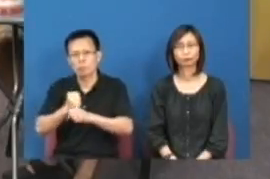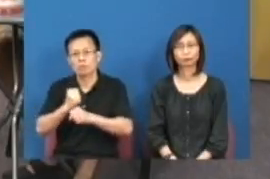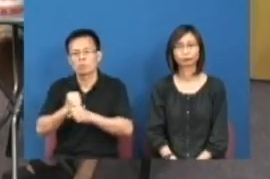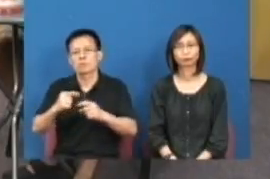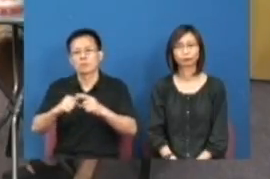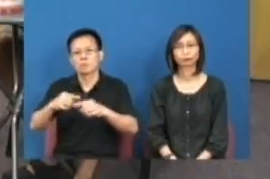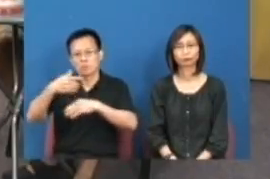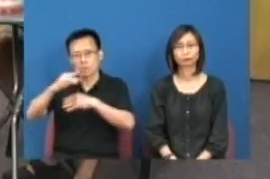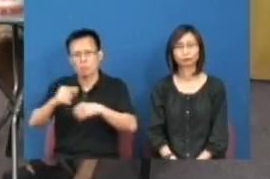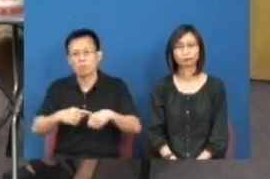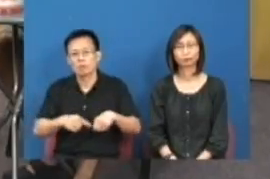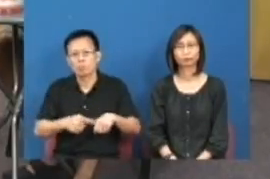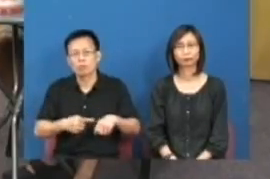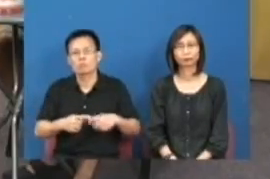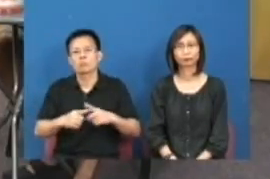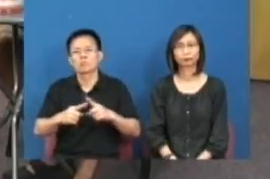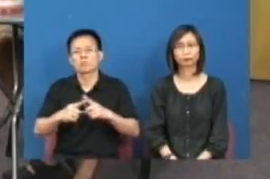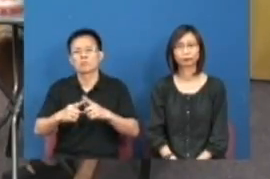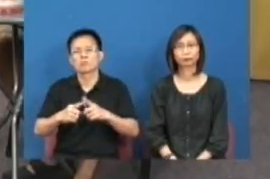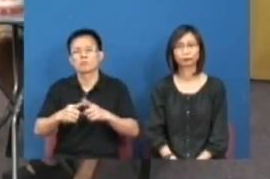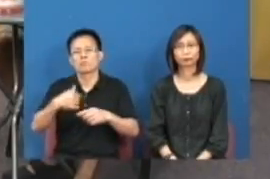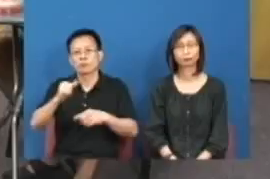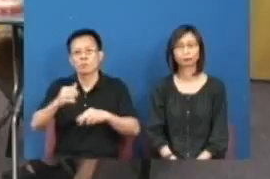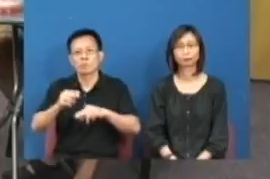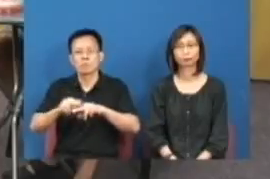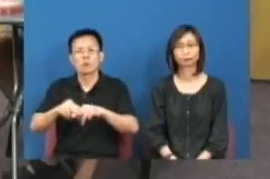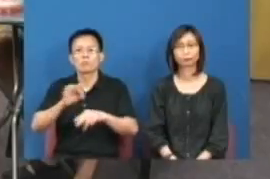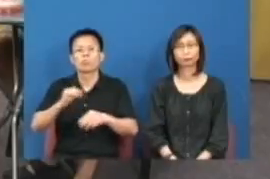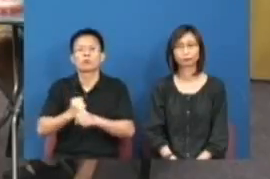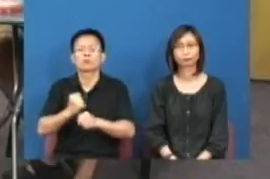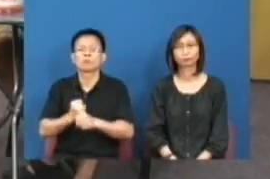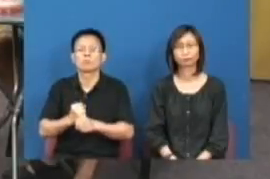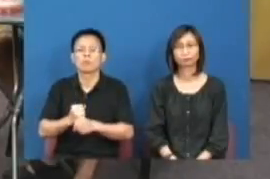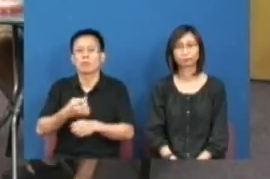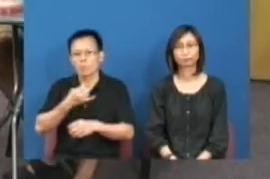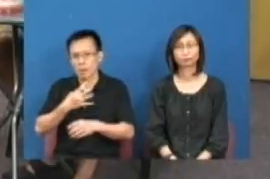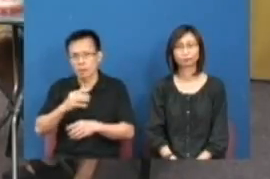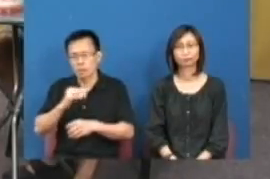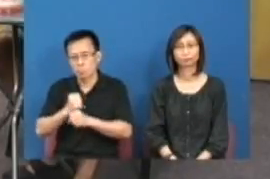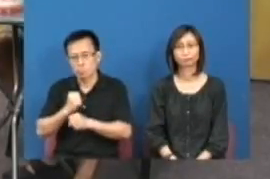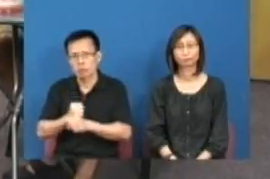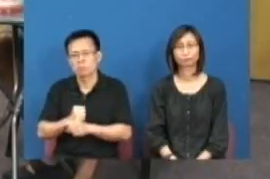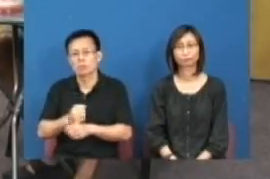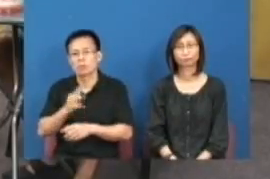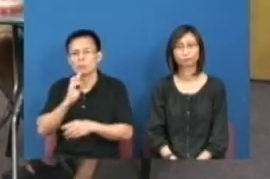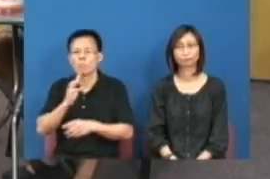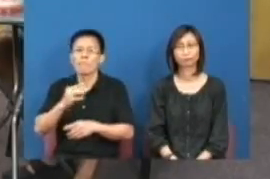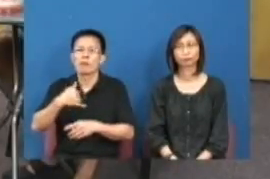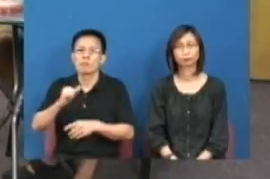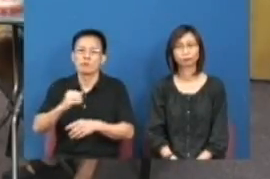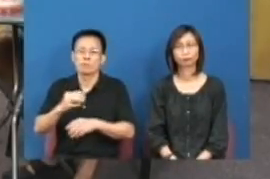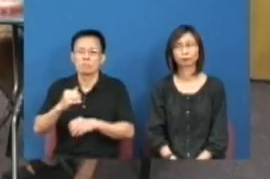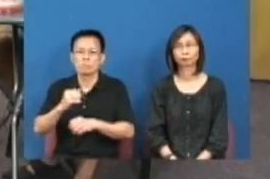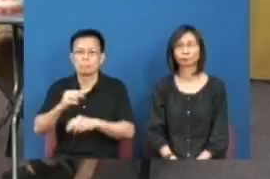嘅窮人佢翻大陸係冇得做噶嘛。因為第一佢未必做到嘢，第二如果佢係諗住我翻去唔係點做嘢